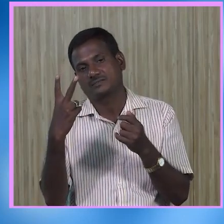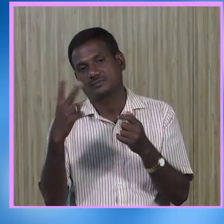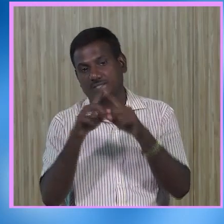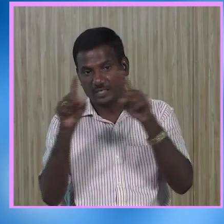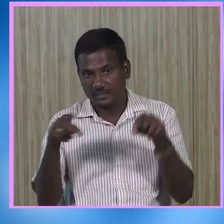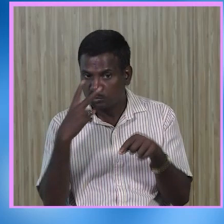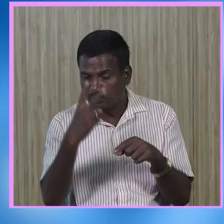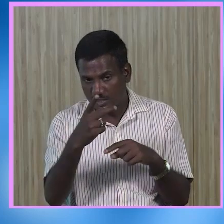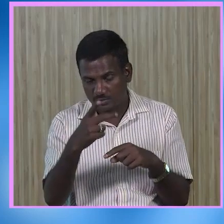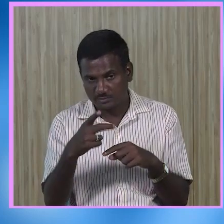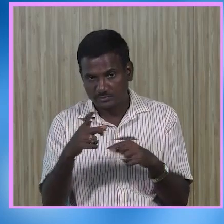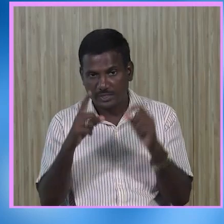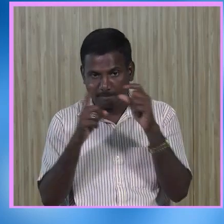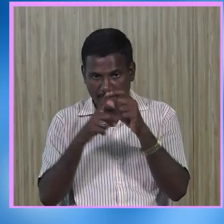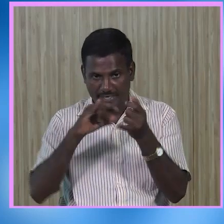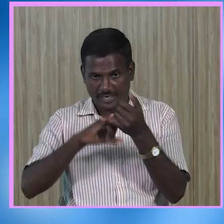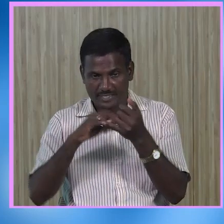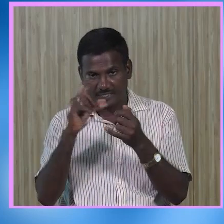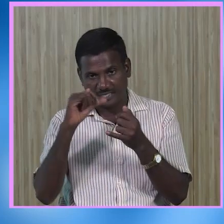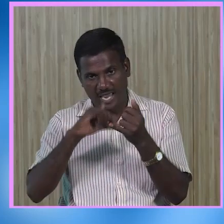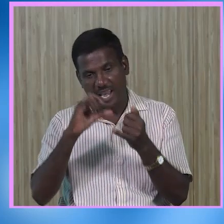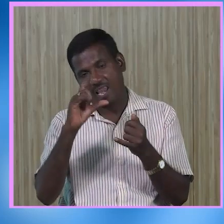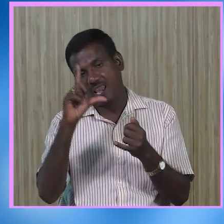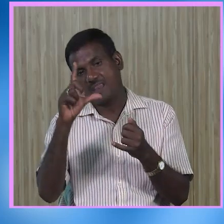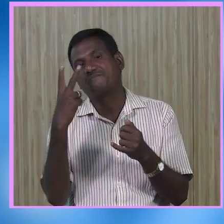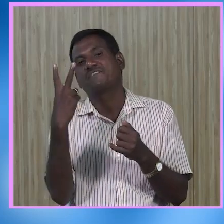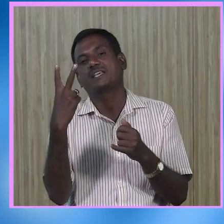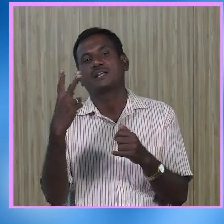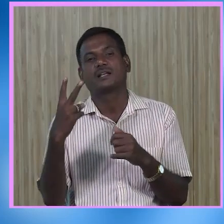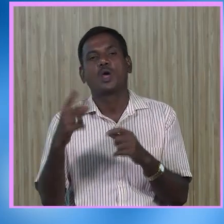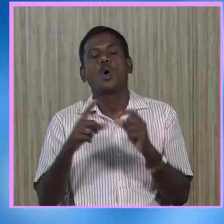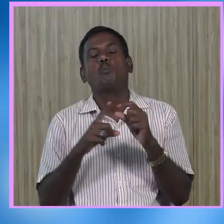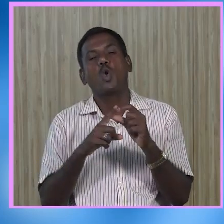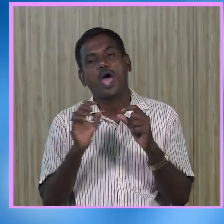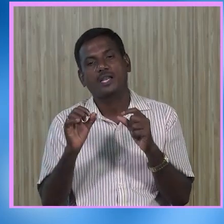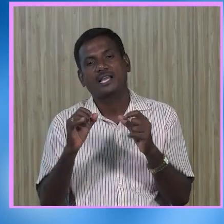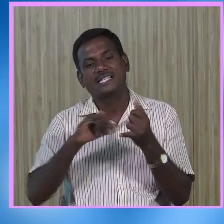கட்டத்தில் போட்டிருக்காங்களா உங்கள் புத்தகத்தில் பாருங்கள், PSLV அப்படின்னா போலார்